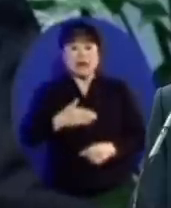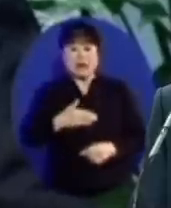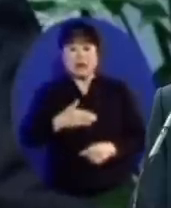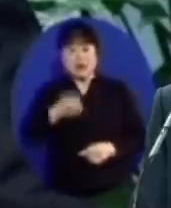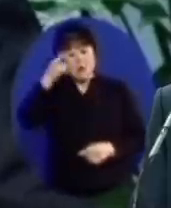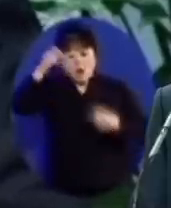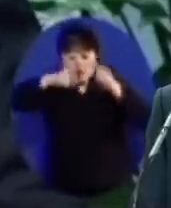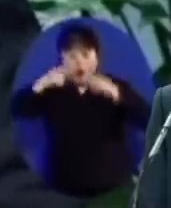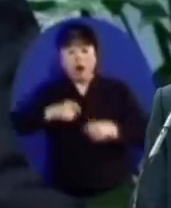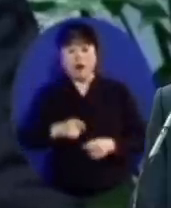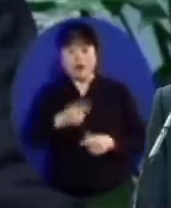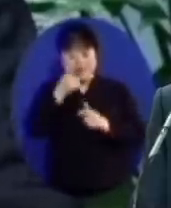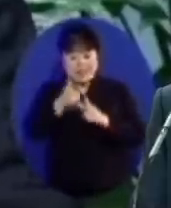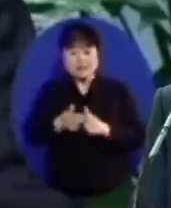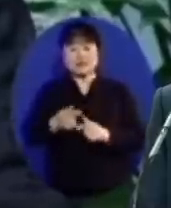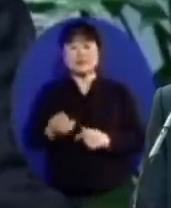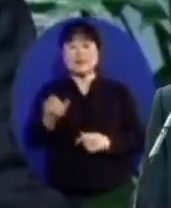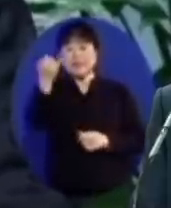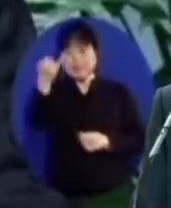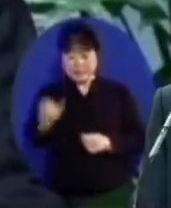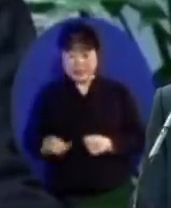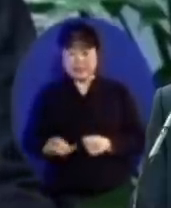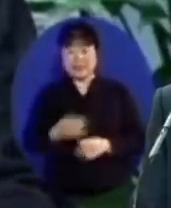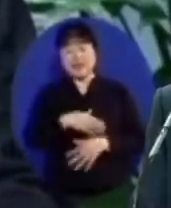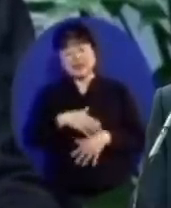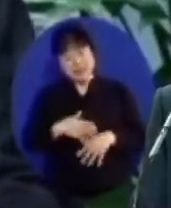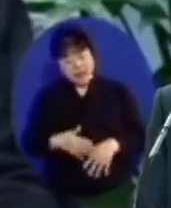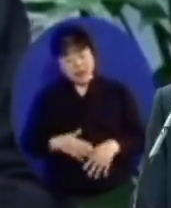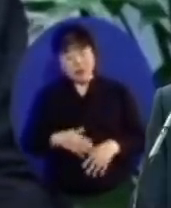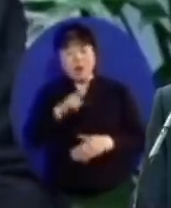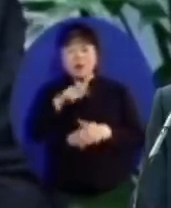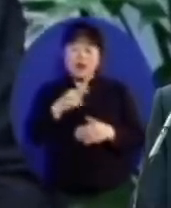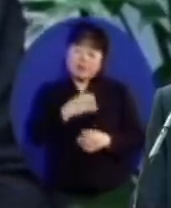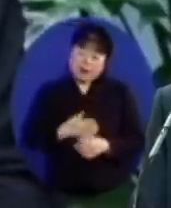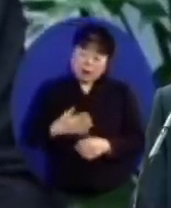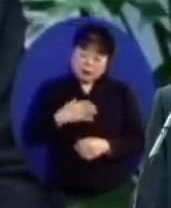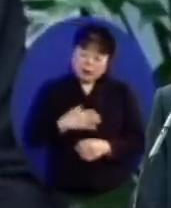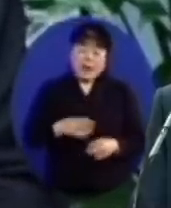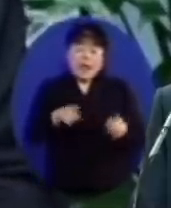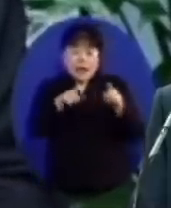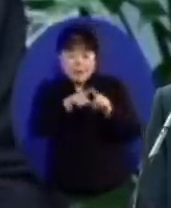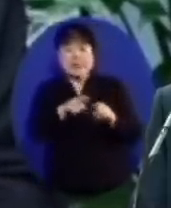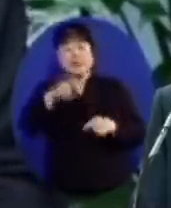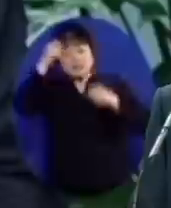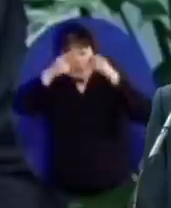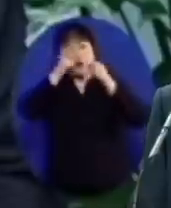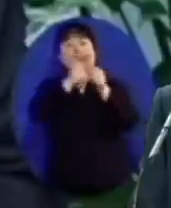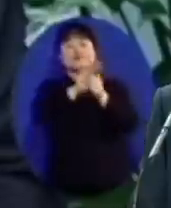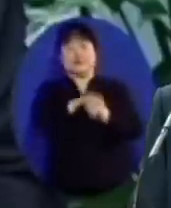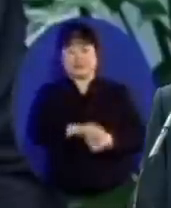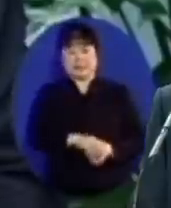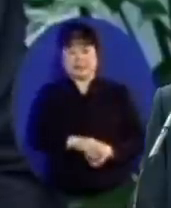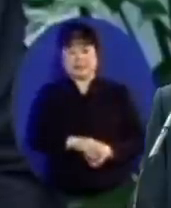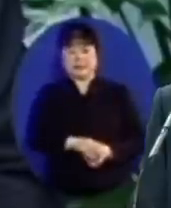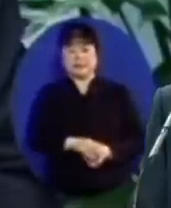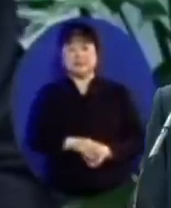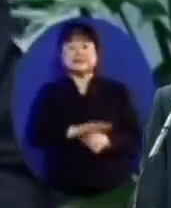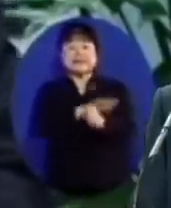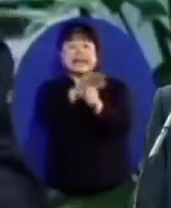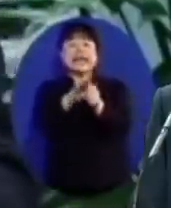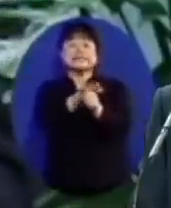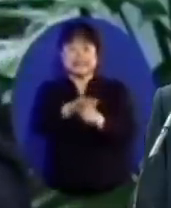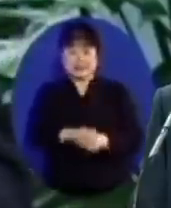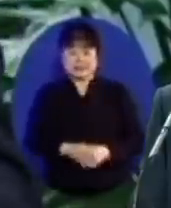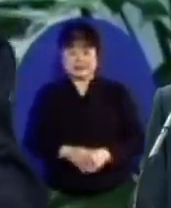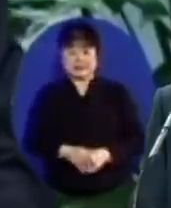왜 우느냐? 예수님은 마르다와 마리아의 연약함과 그 마음의 고통에 동참을 한 것입니다. 그냥 동정한 것이 아닙니다.